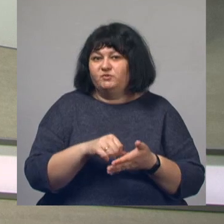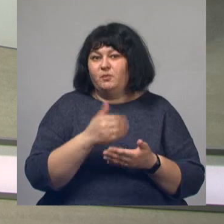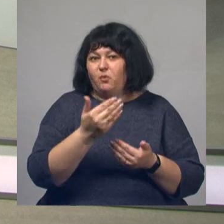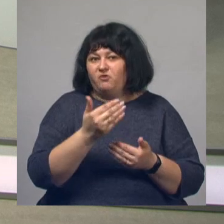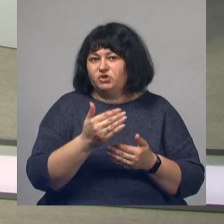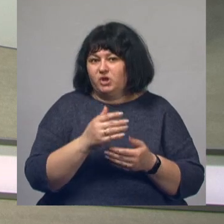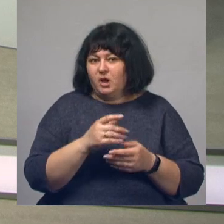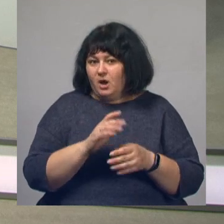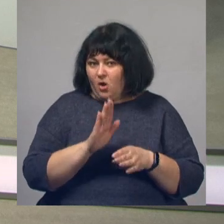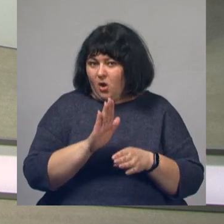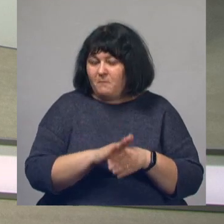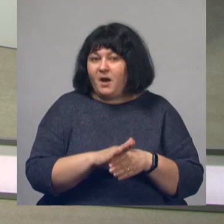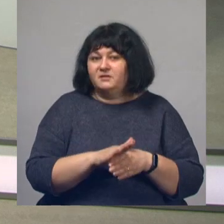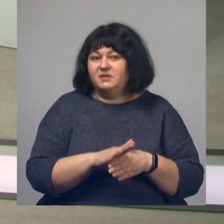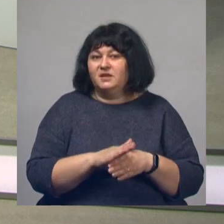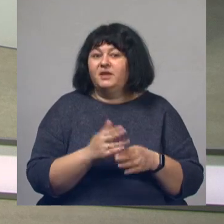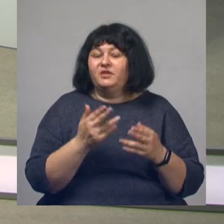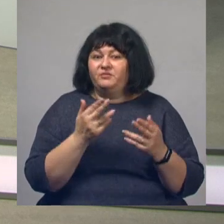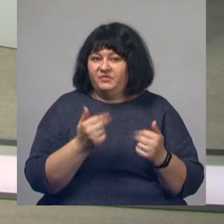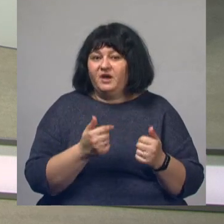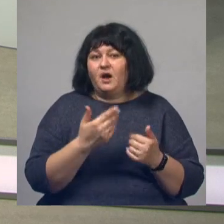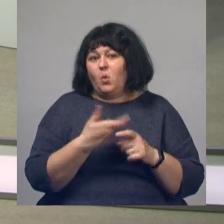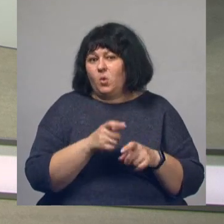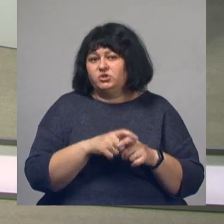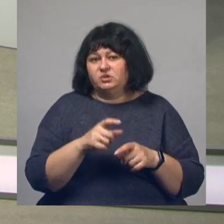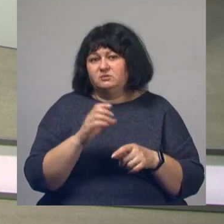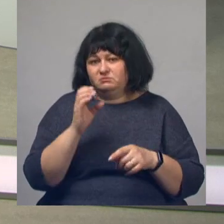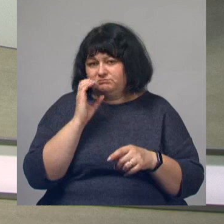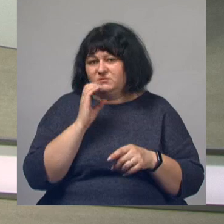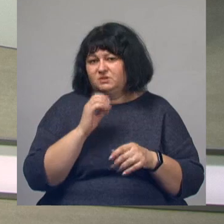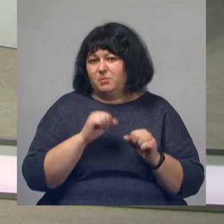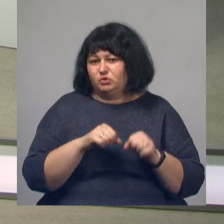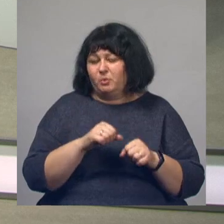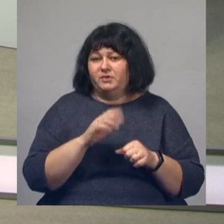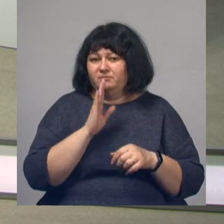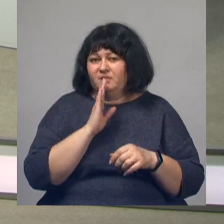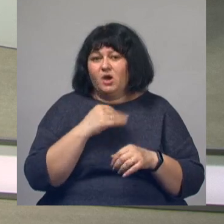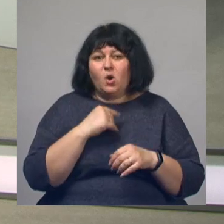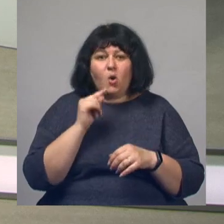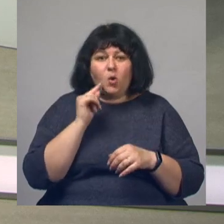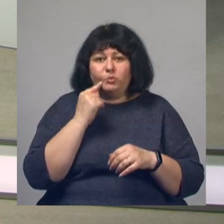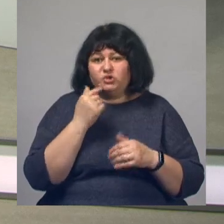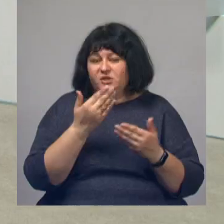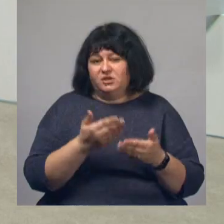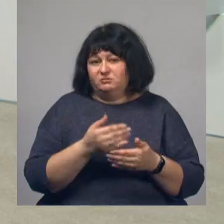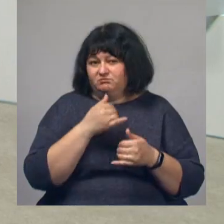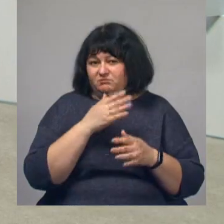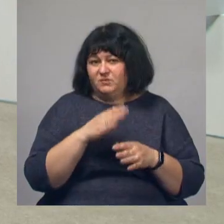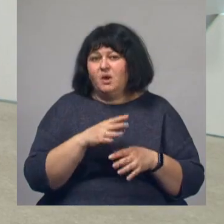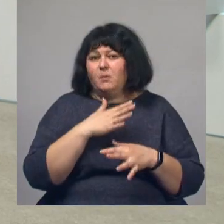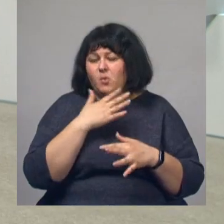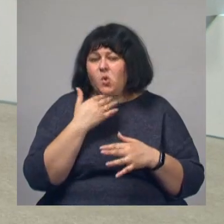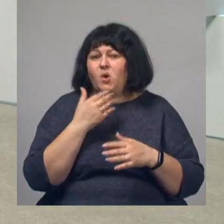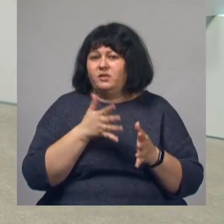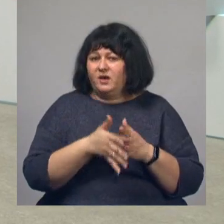вашей команде. Ну, она вообще очень способная девочка, и обижаться мне на нее грех. Конечно, много было потрачено